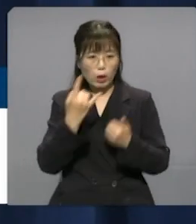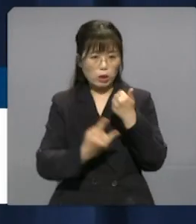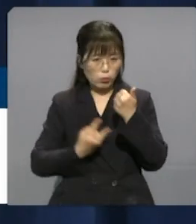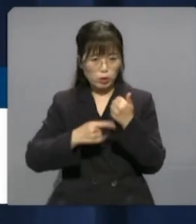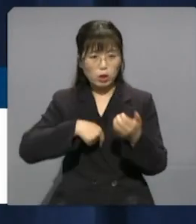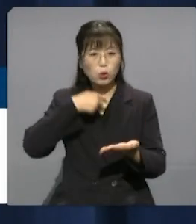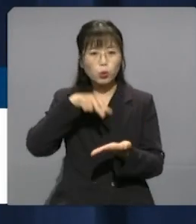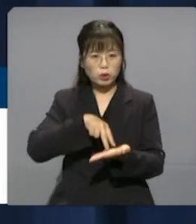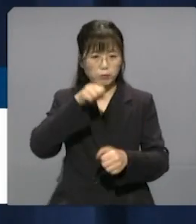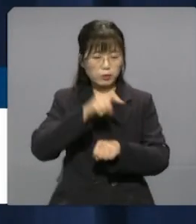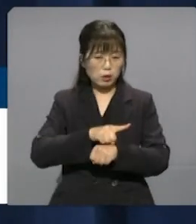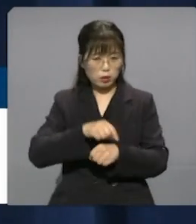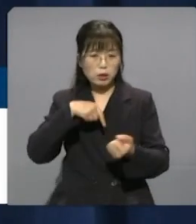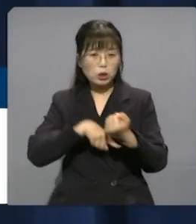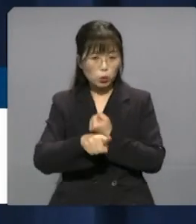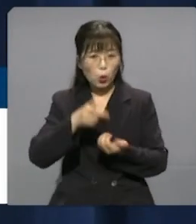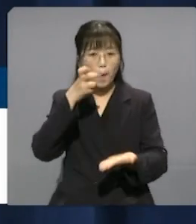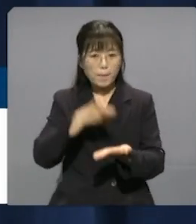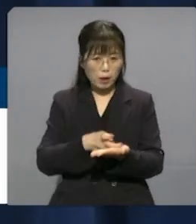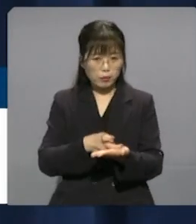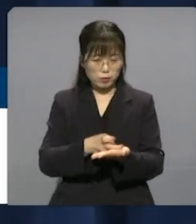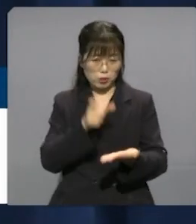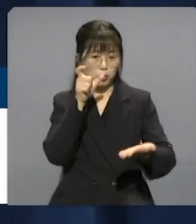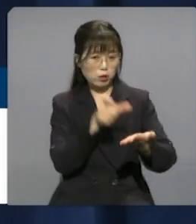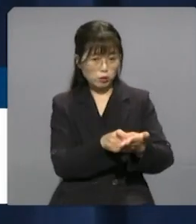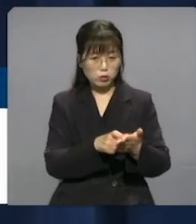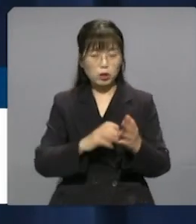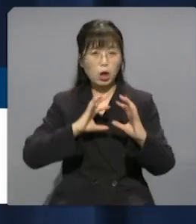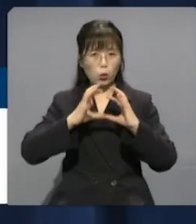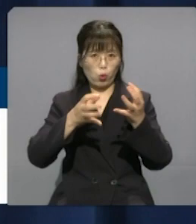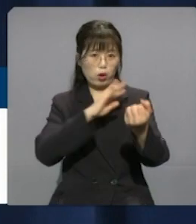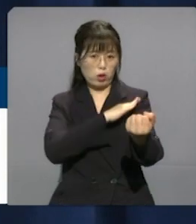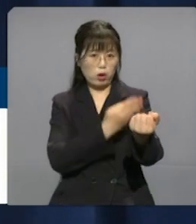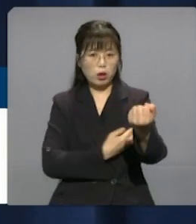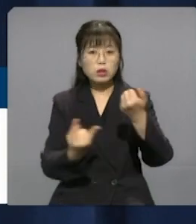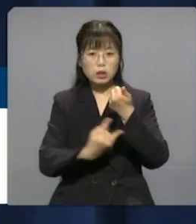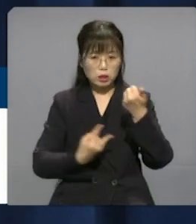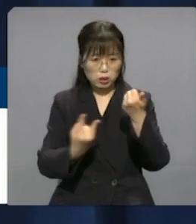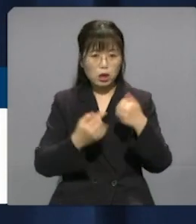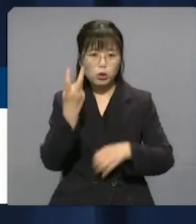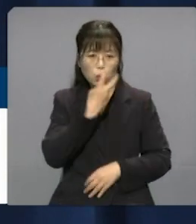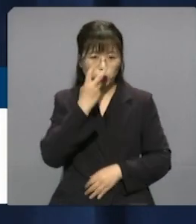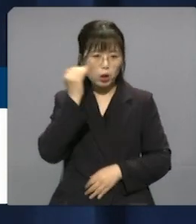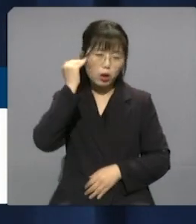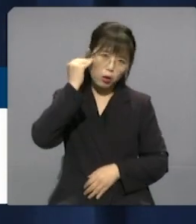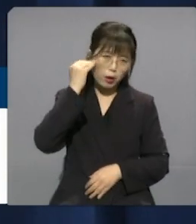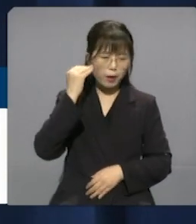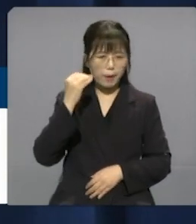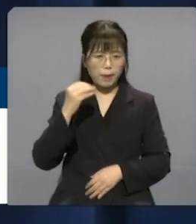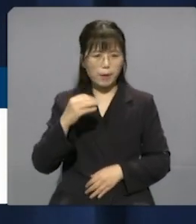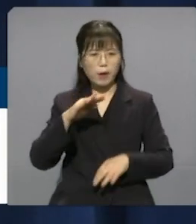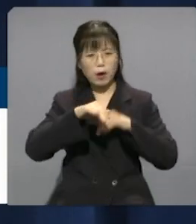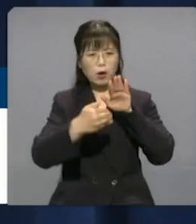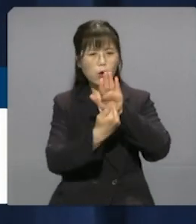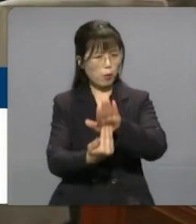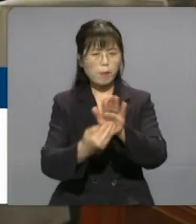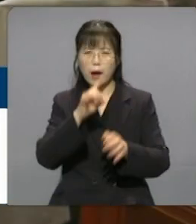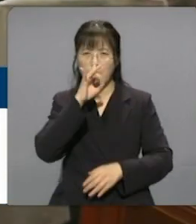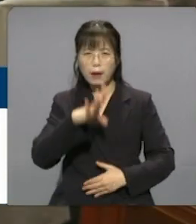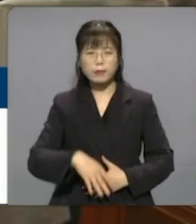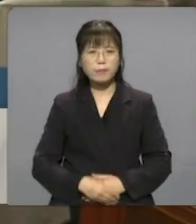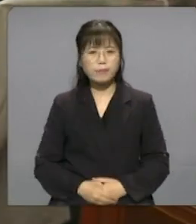선거관리위원회는 독립성을 이유로 법령에 규정된 국민권익위원회의 조사를 거부하거나 방해해서는 아니 될